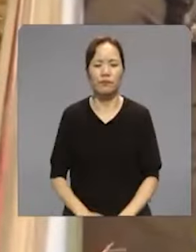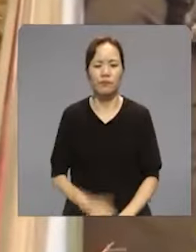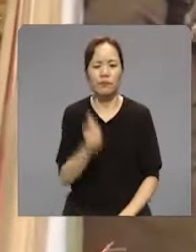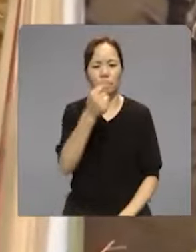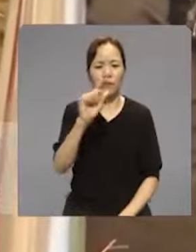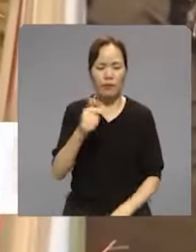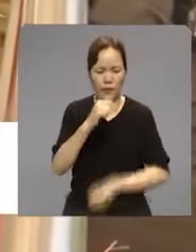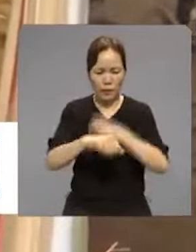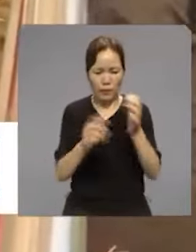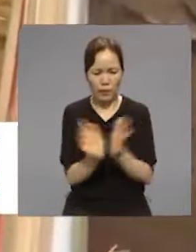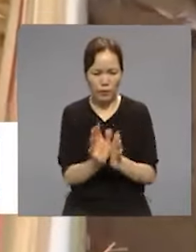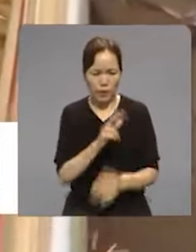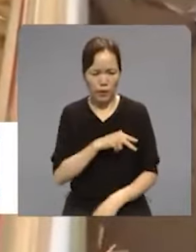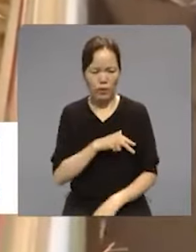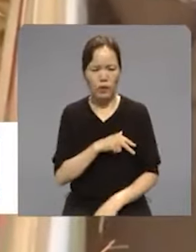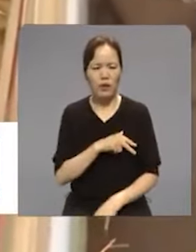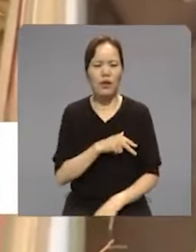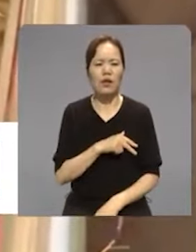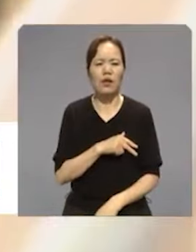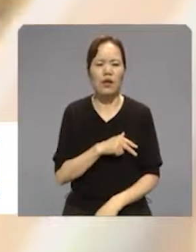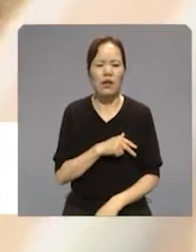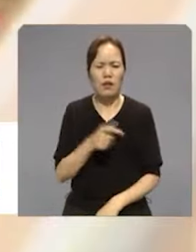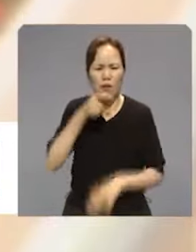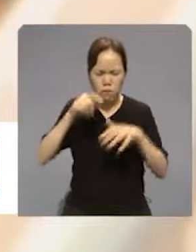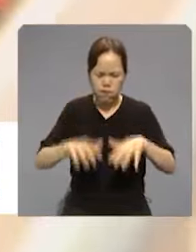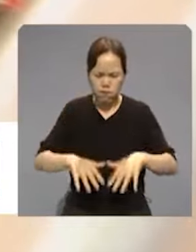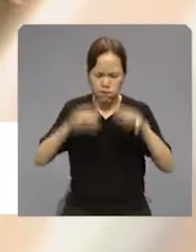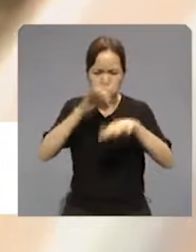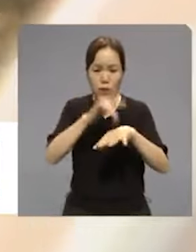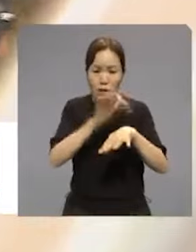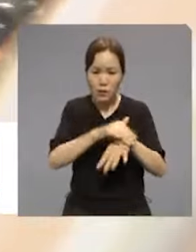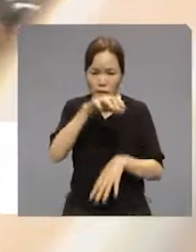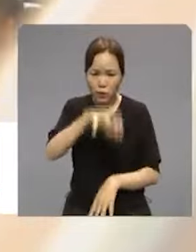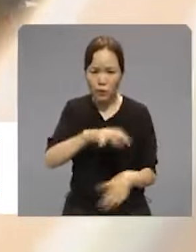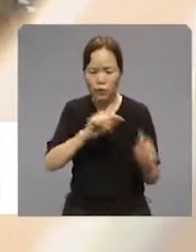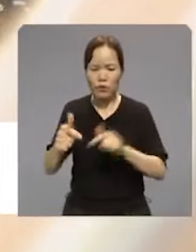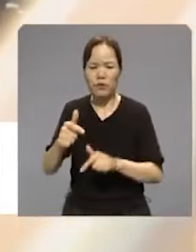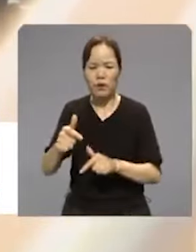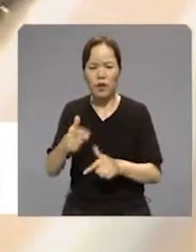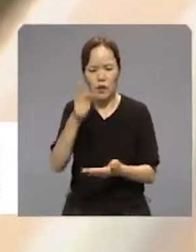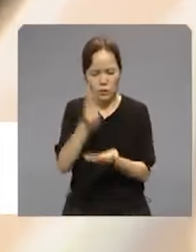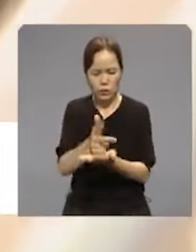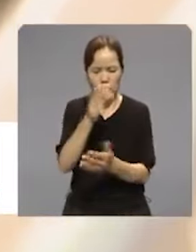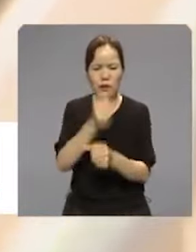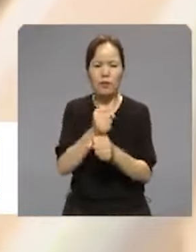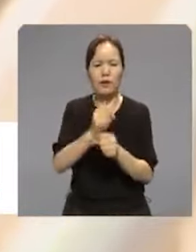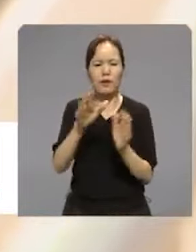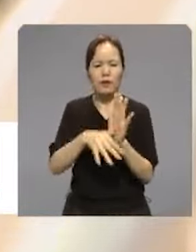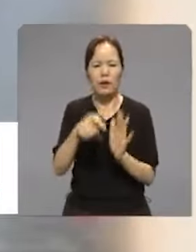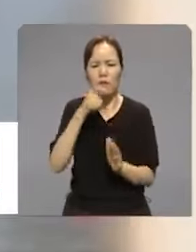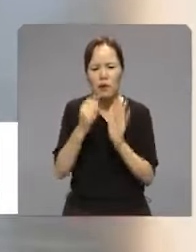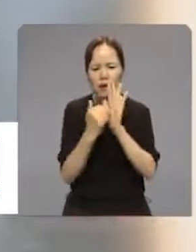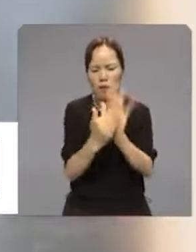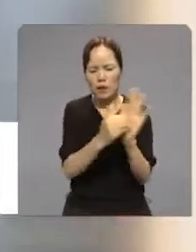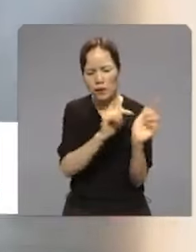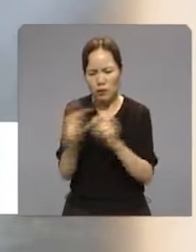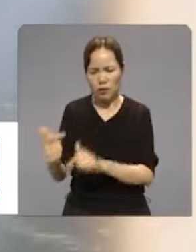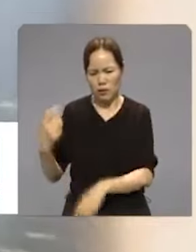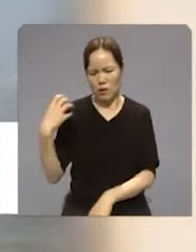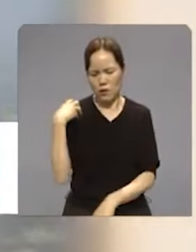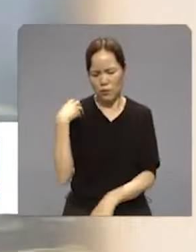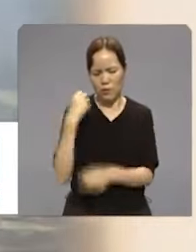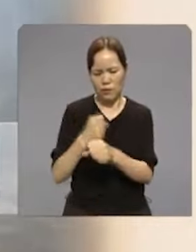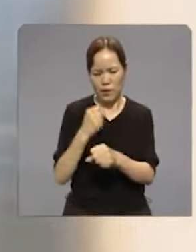의원은 상습 침수 지역이나 우려 지역에 주차장을 설치할 때 물막이판 등 침수 방지 시설을